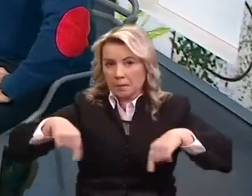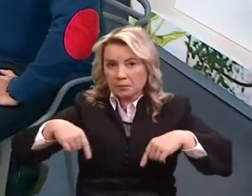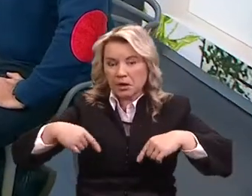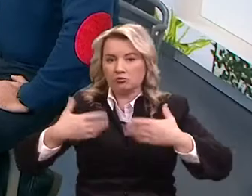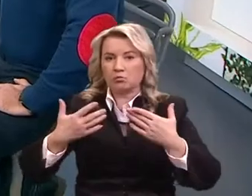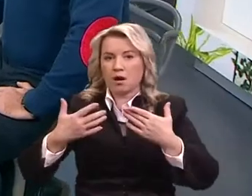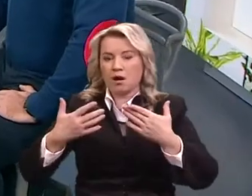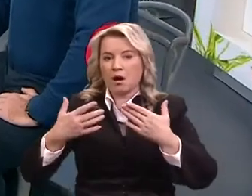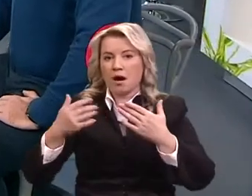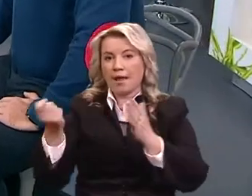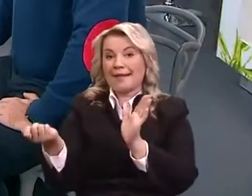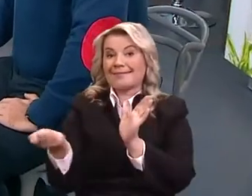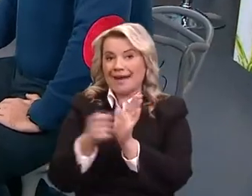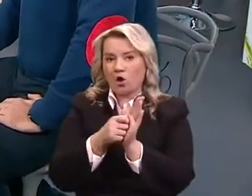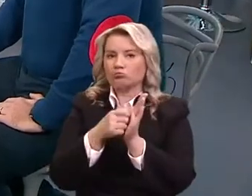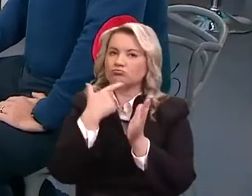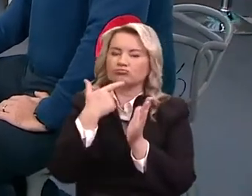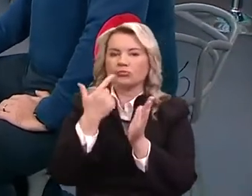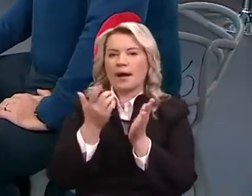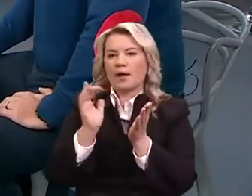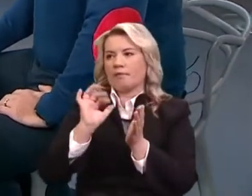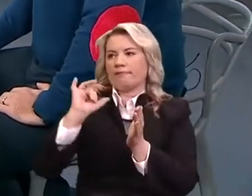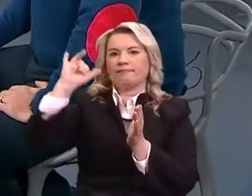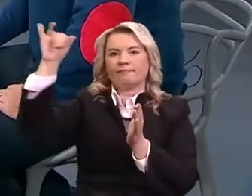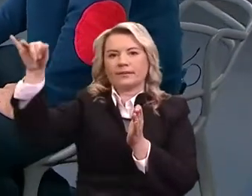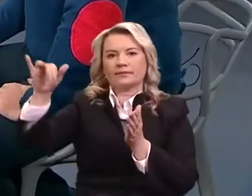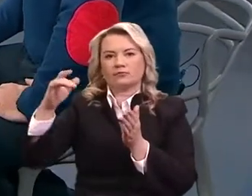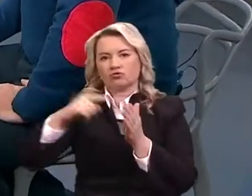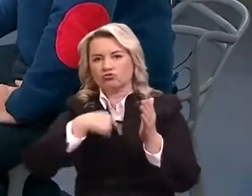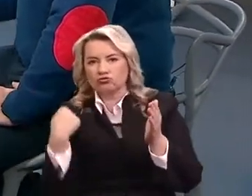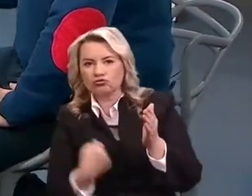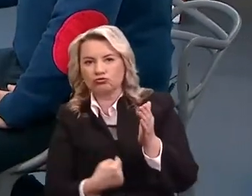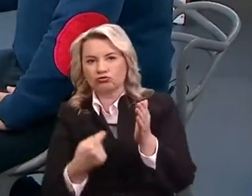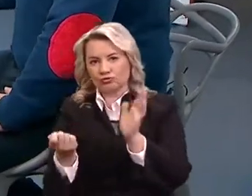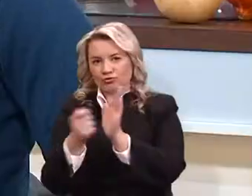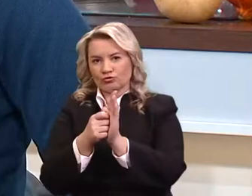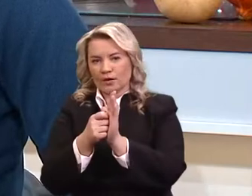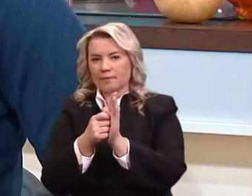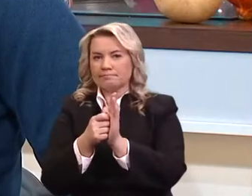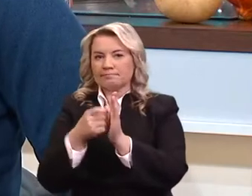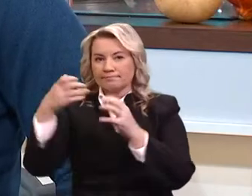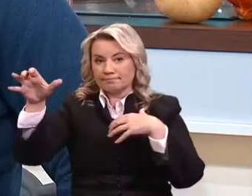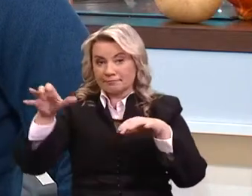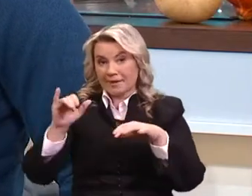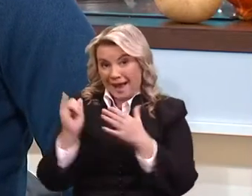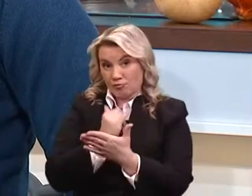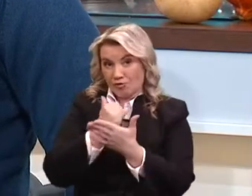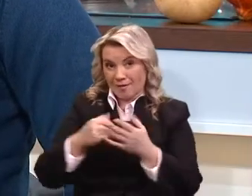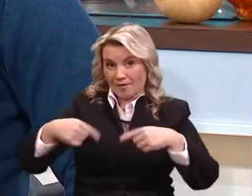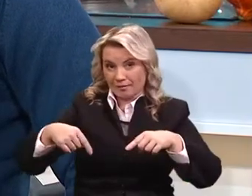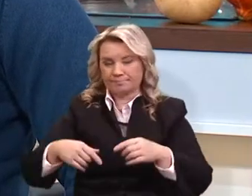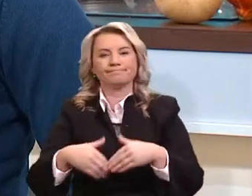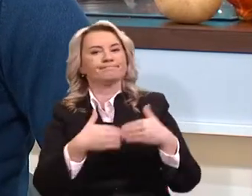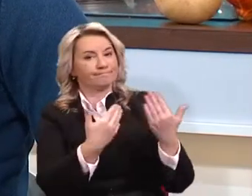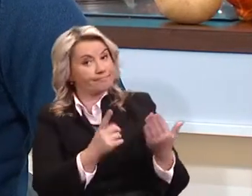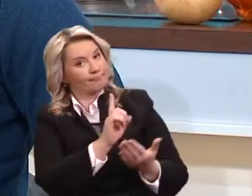je Česko? Tak, tam už hrozí jako hodně úskalí. Ono obecně, hrozí to i u nás. Já bych to možná rozdělil do několika parametrů. Dneska máte několik